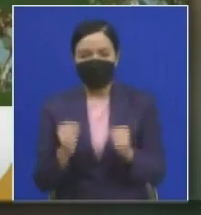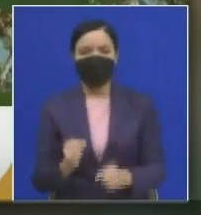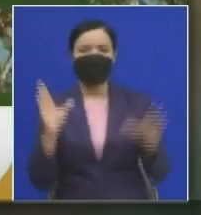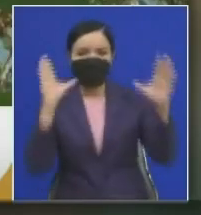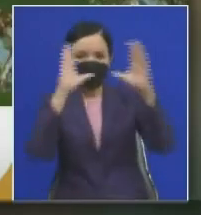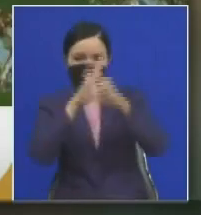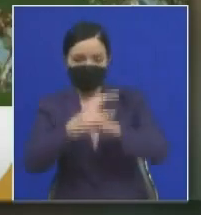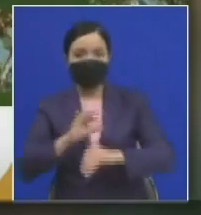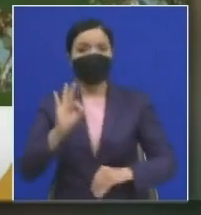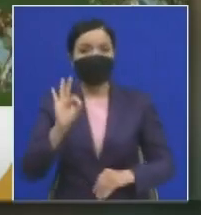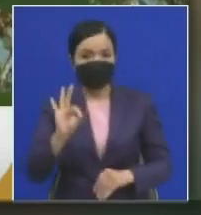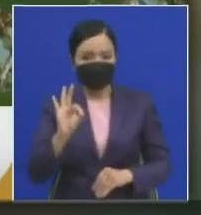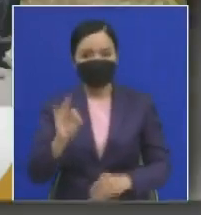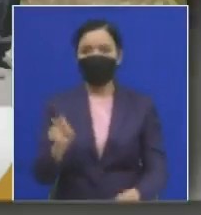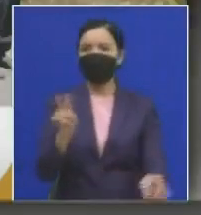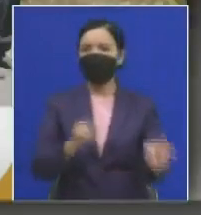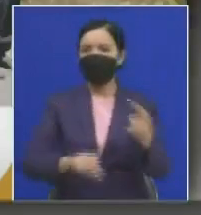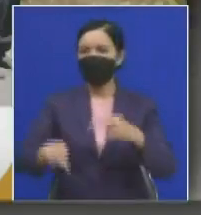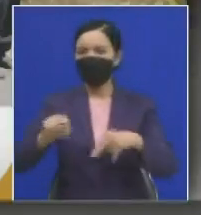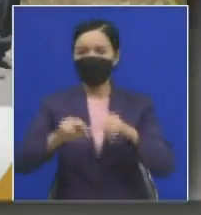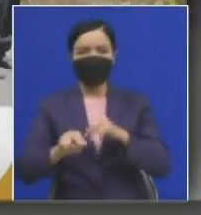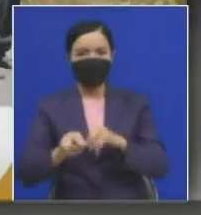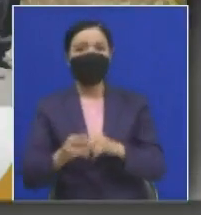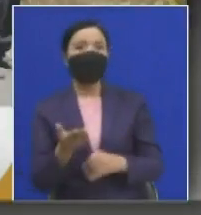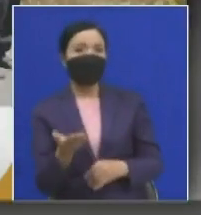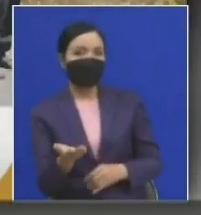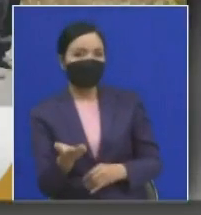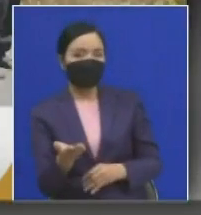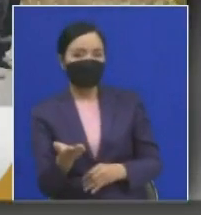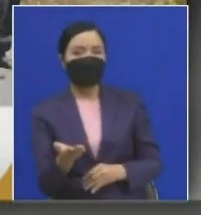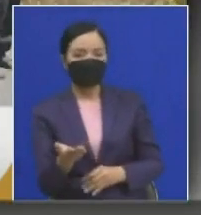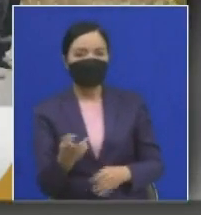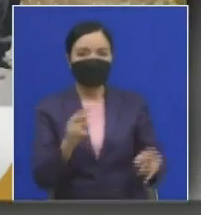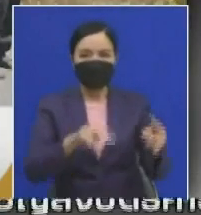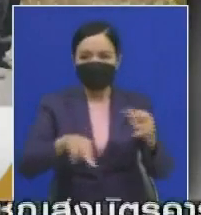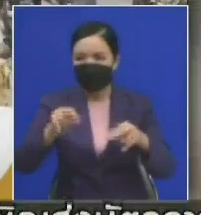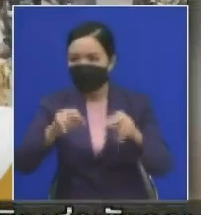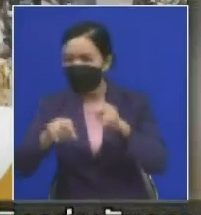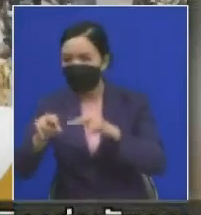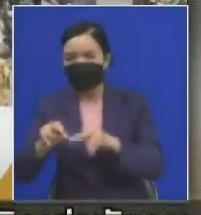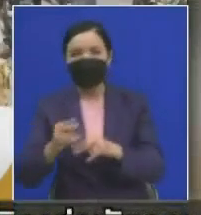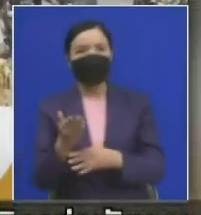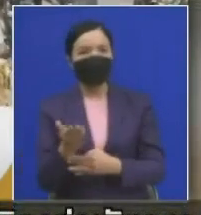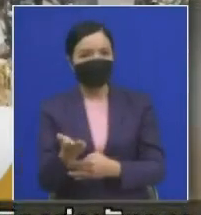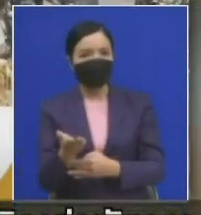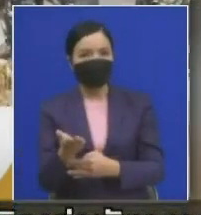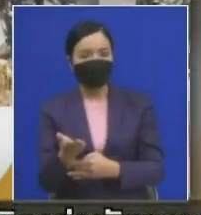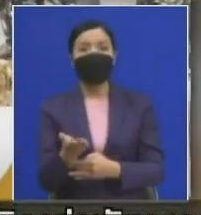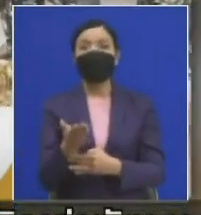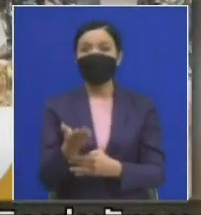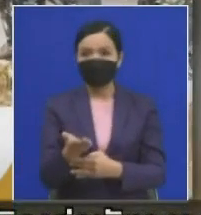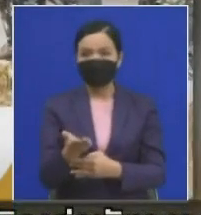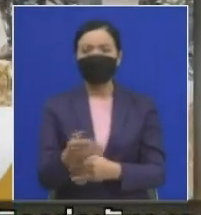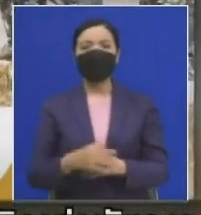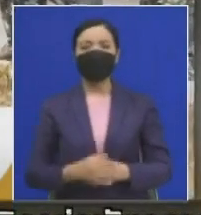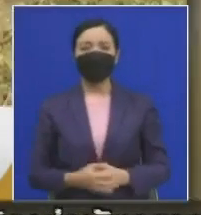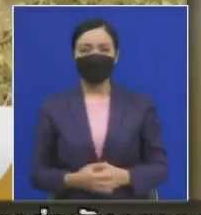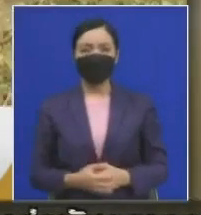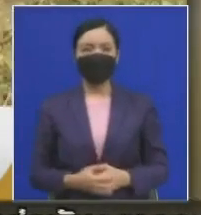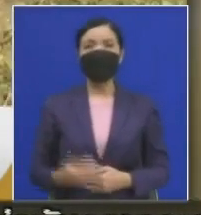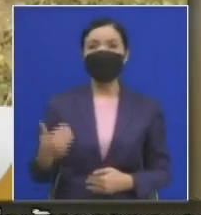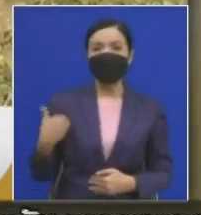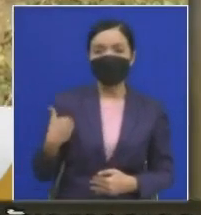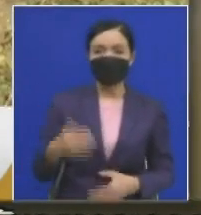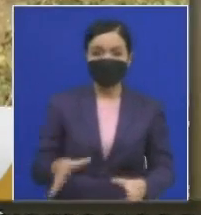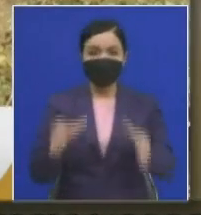่ม ตรอดสอบ จัดตว่าเบือนที่และตรอดสอบ กับดักปร